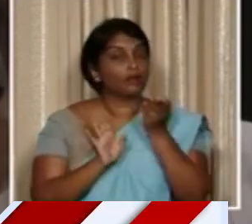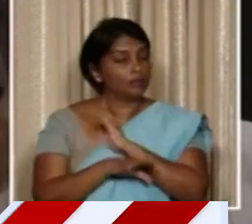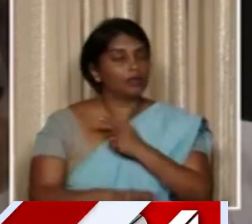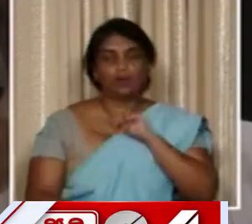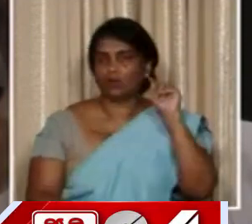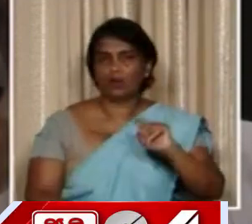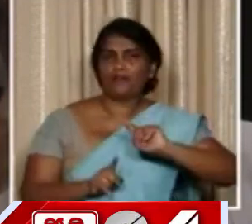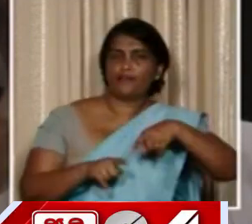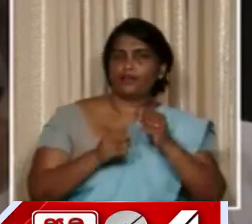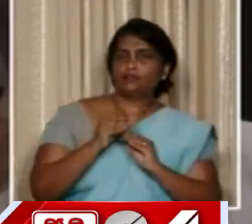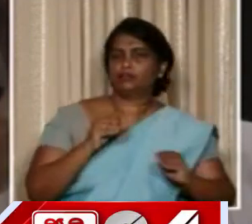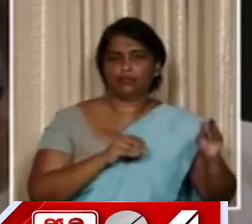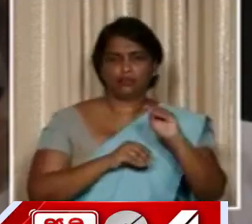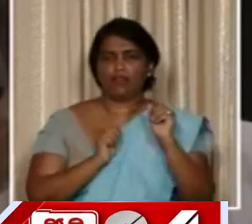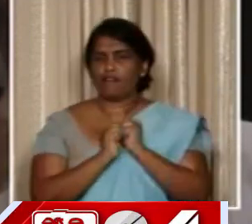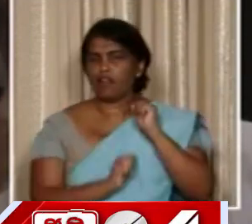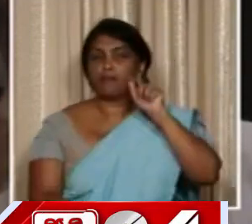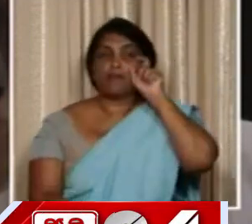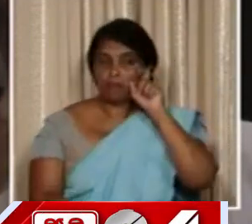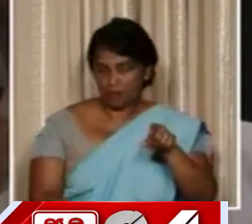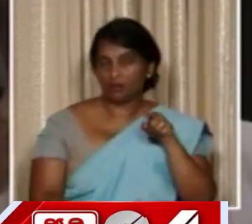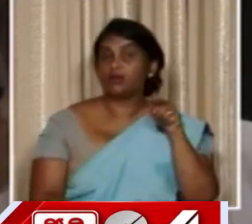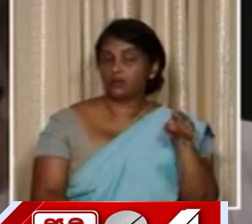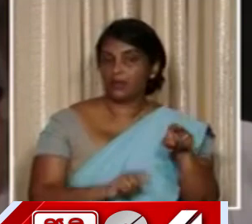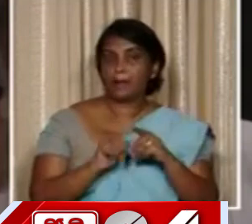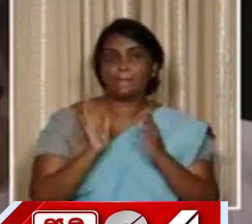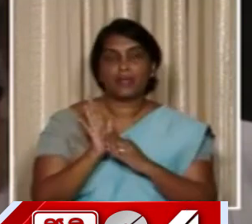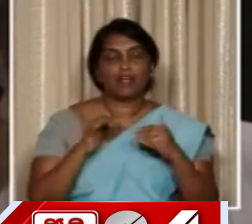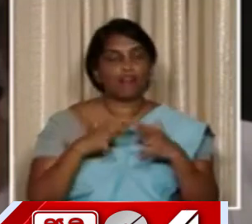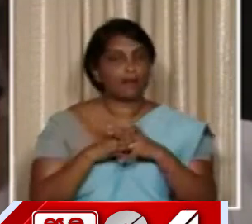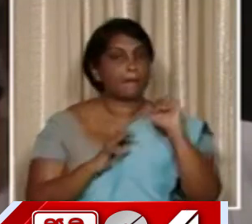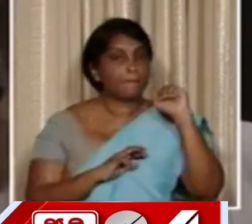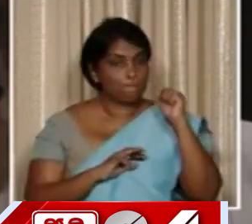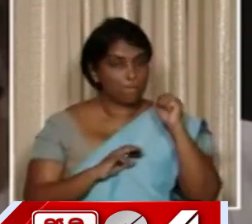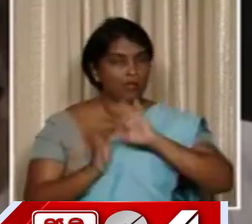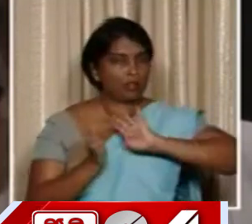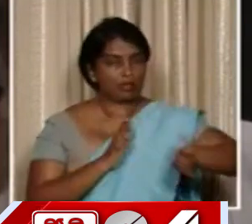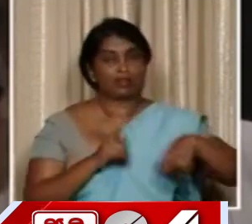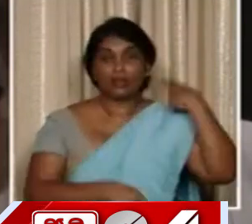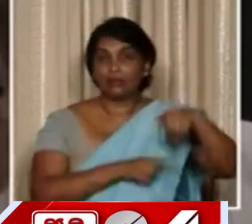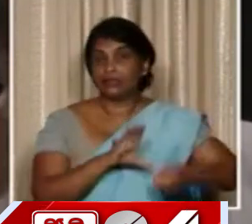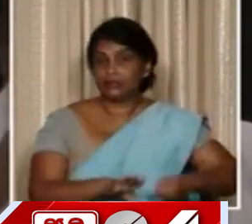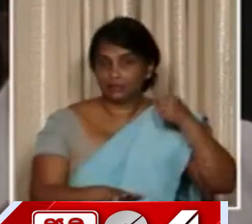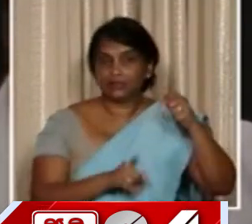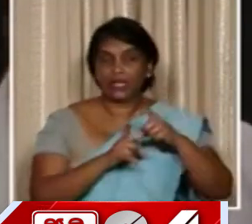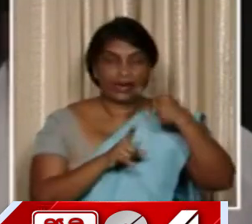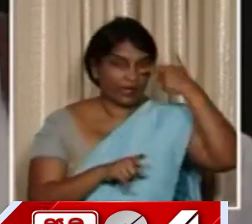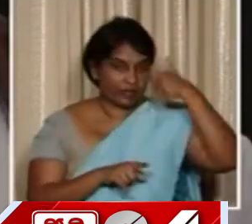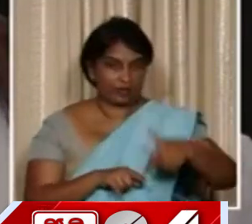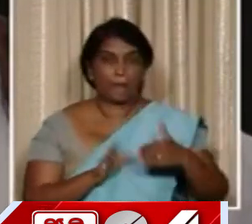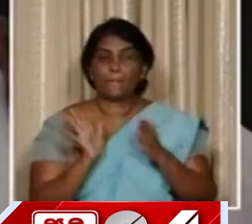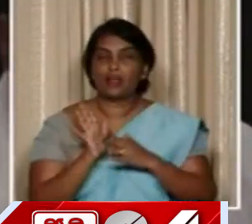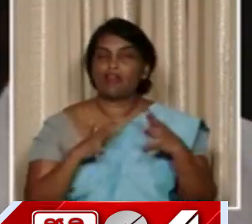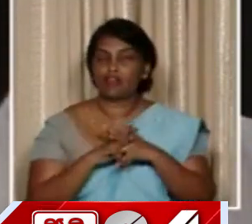මම කෝ වෙනත් විකල්ප ක්‍රමවේද බලන්න කියලා. ඒ අනුව තමයි මෙගවට් 50ක් අපේ පැත්තක දාලා තිබුණු ජෙනරේටර්, ඩීසල් ජෙනරේටර් තිබුණා